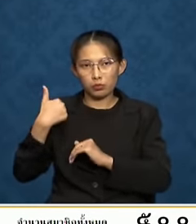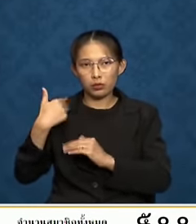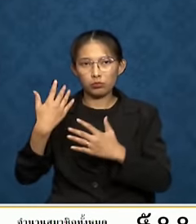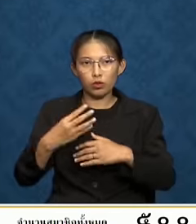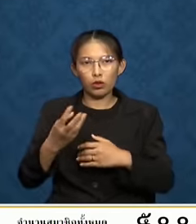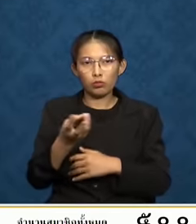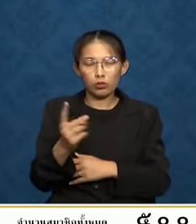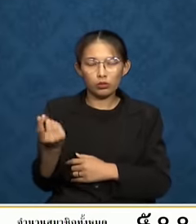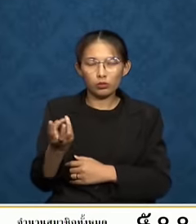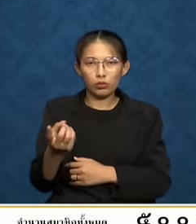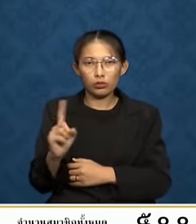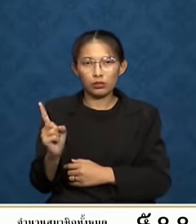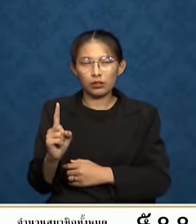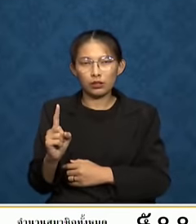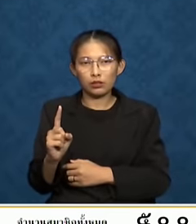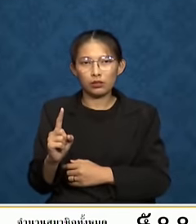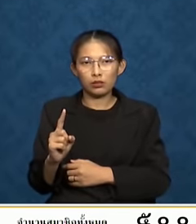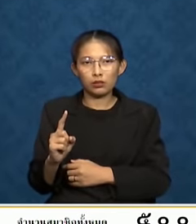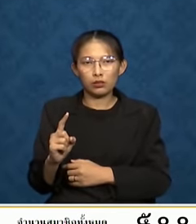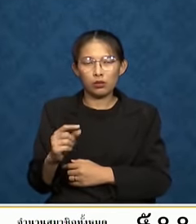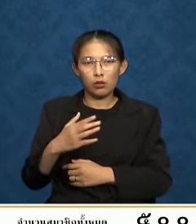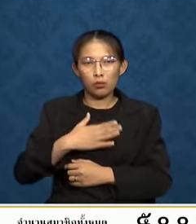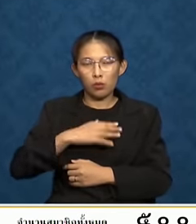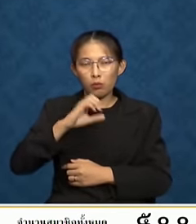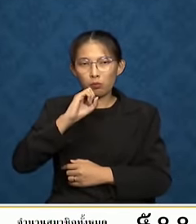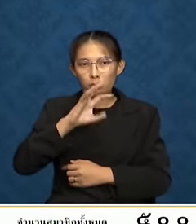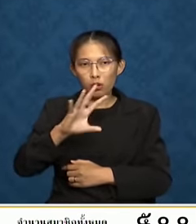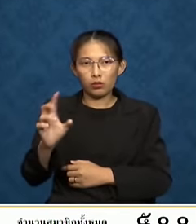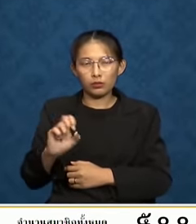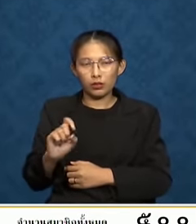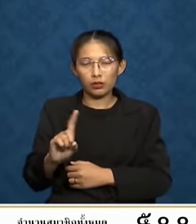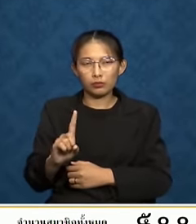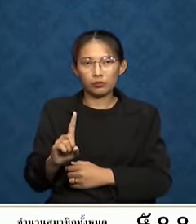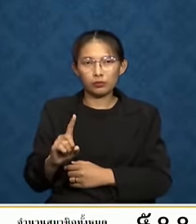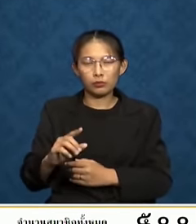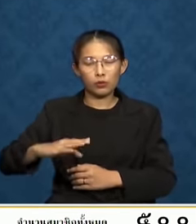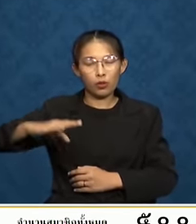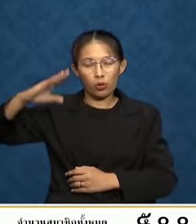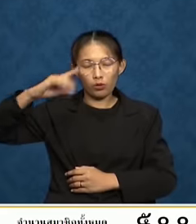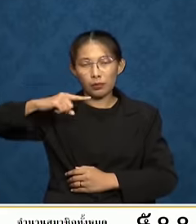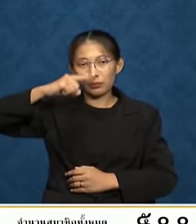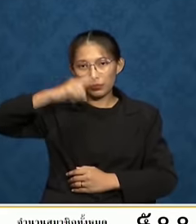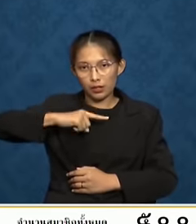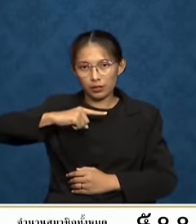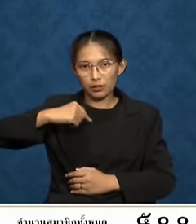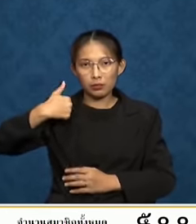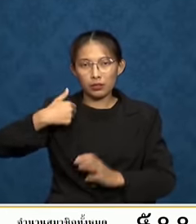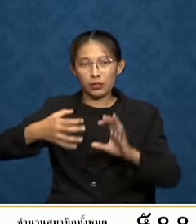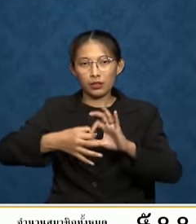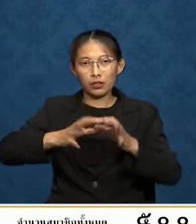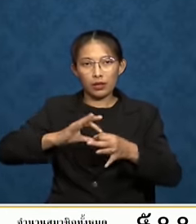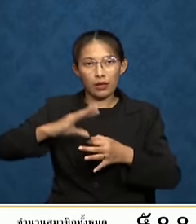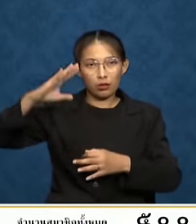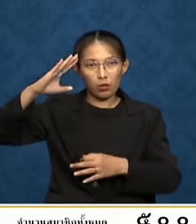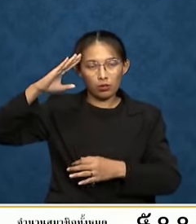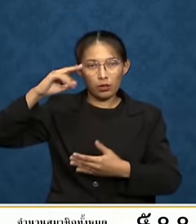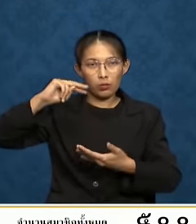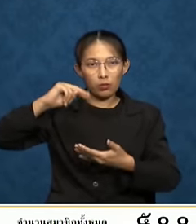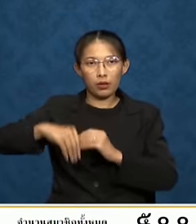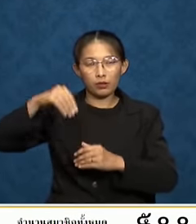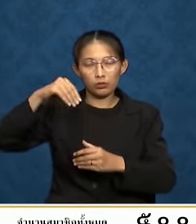ๆน้อยๆแต่ว่าเป็นการจุดประเด็นนึงก็คือผมได้สั่งให้กองทัพไทยทั้งหลายเนี่ยกีฬากองทัพต่อไปนี้บรรจุ